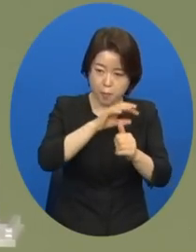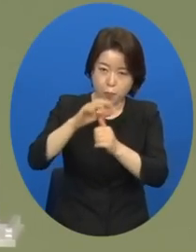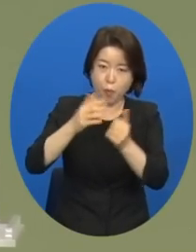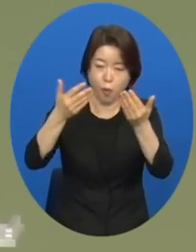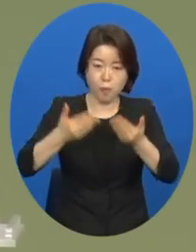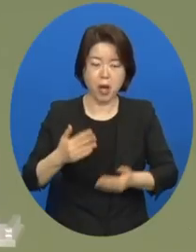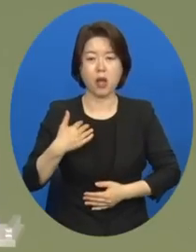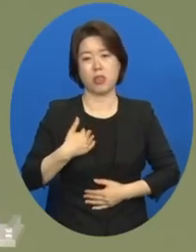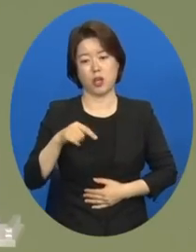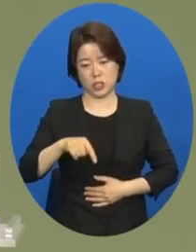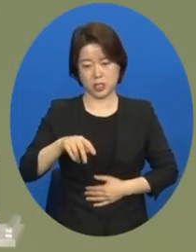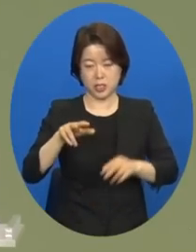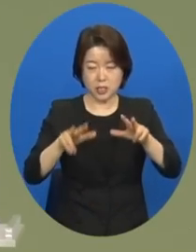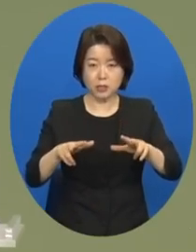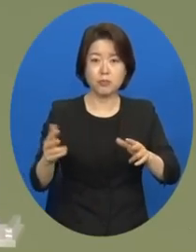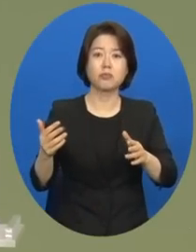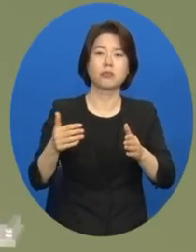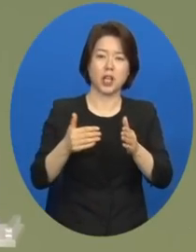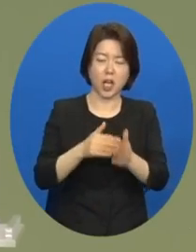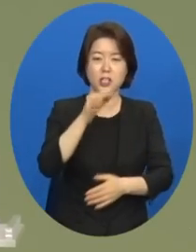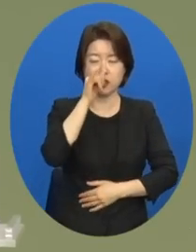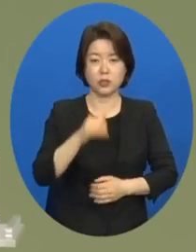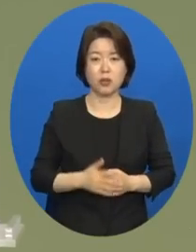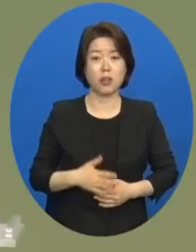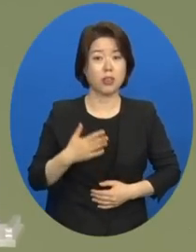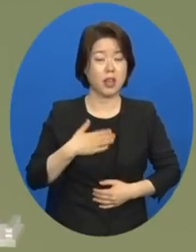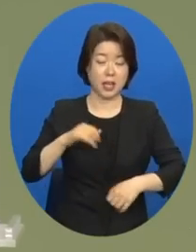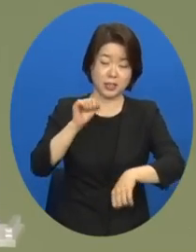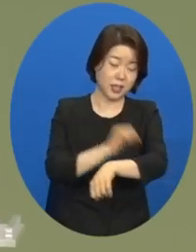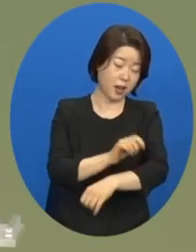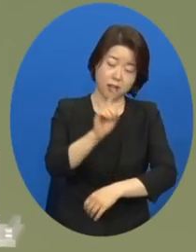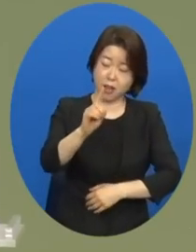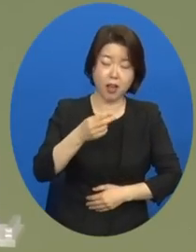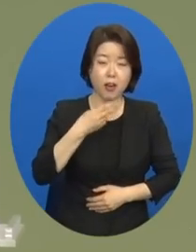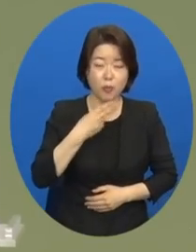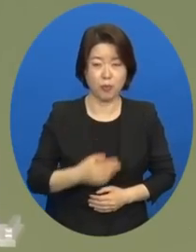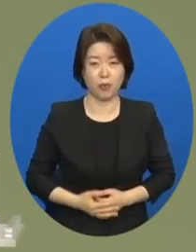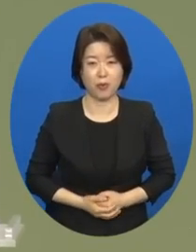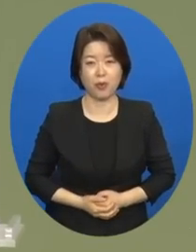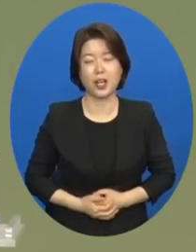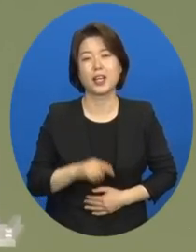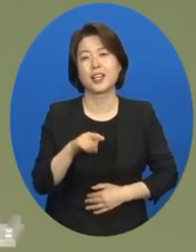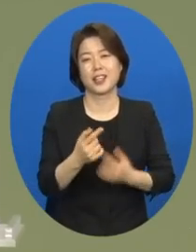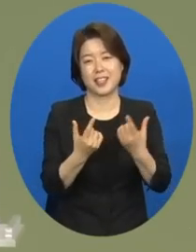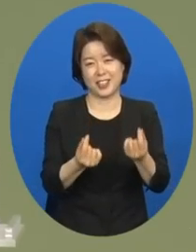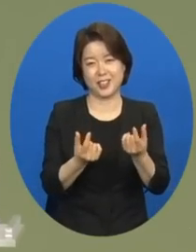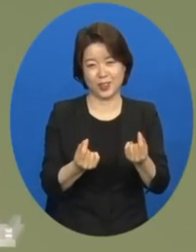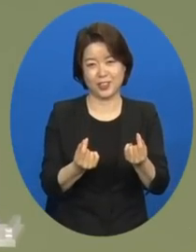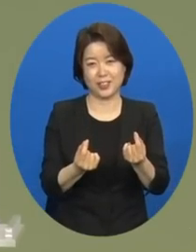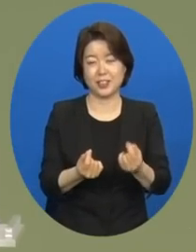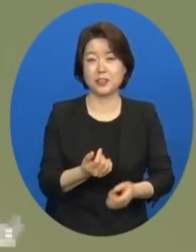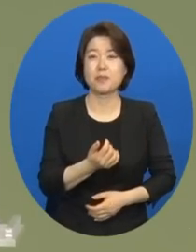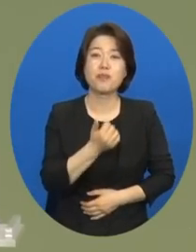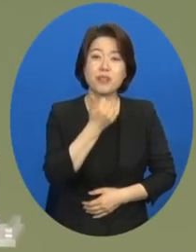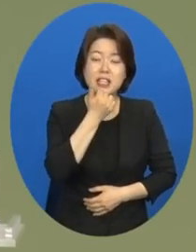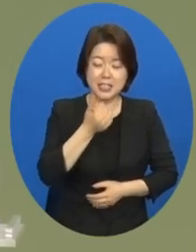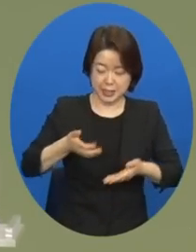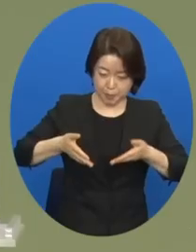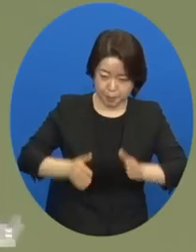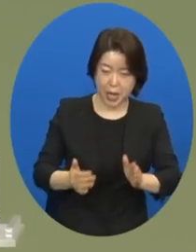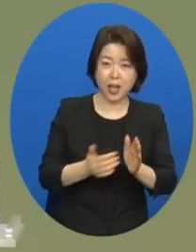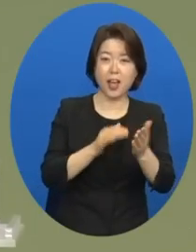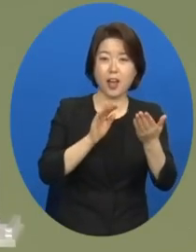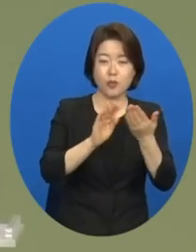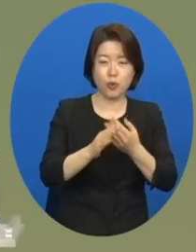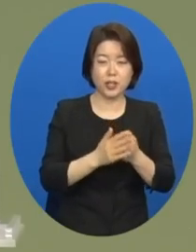있는 거예요 잘난게 하나도 없는 거예요 이런 일이 이삭을 낳은 후에도